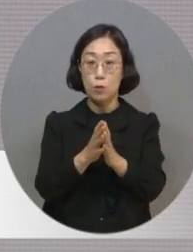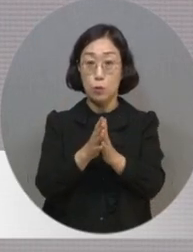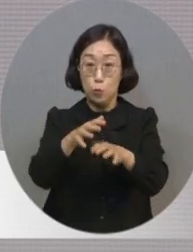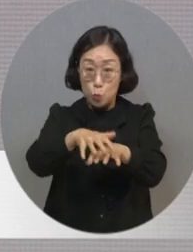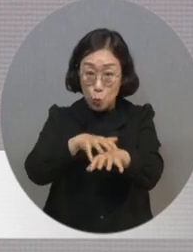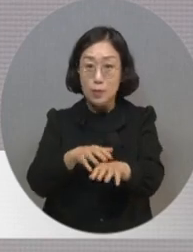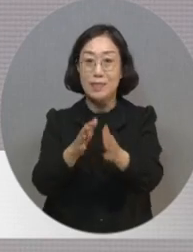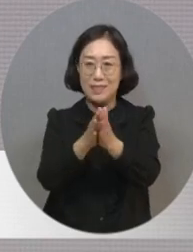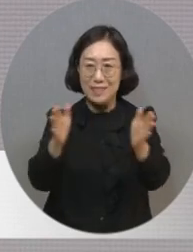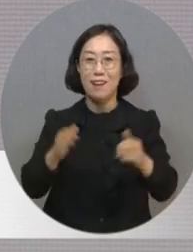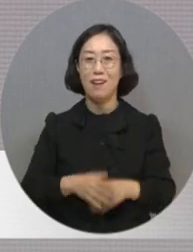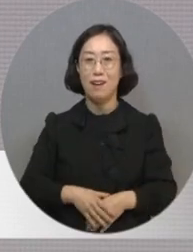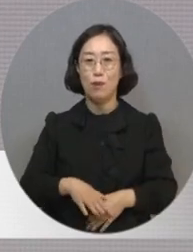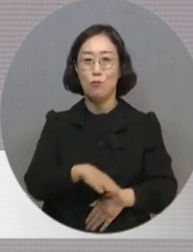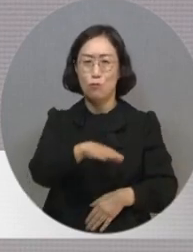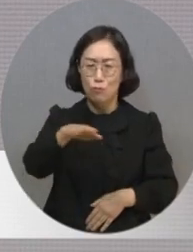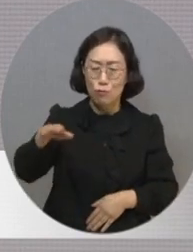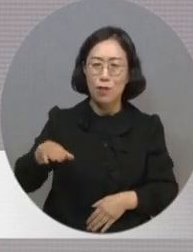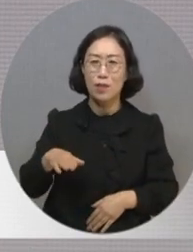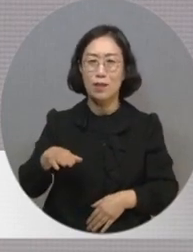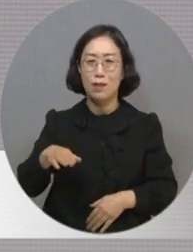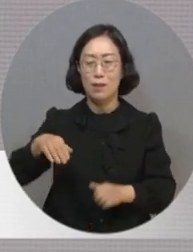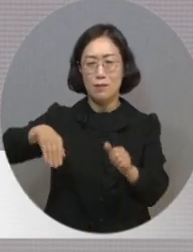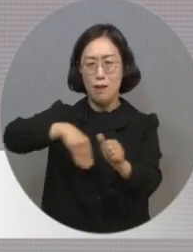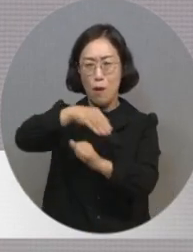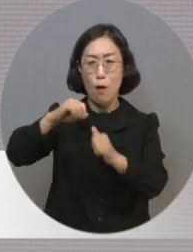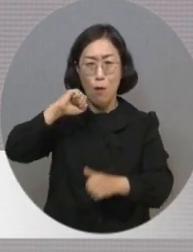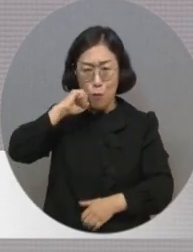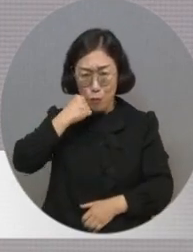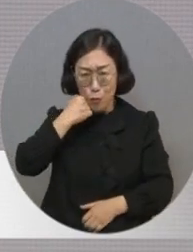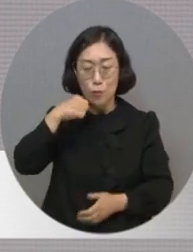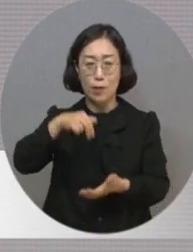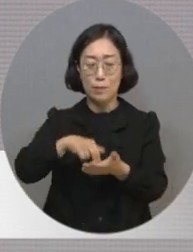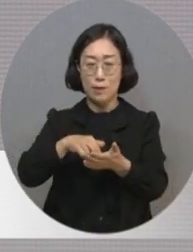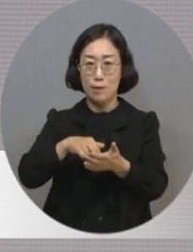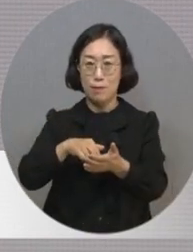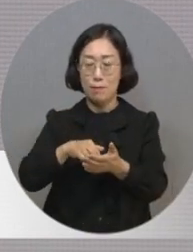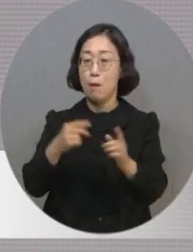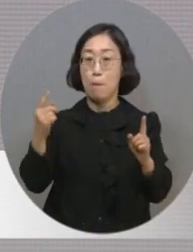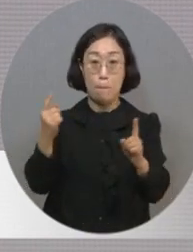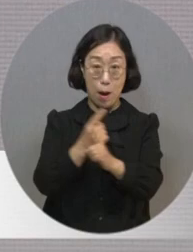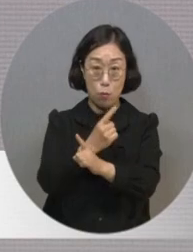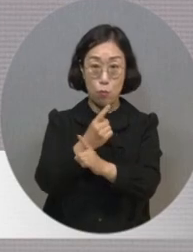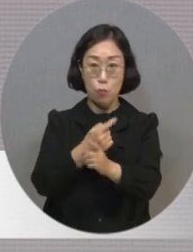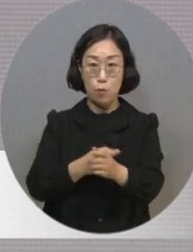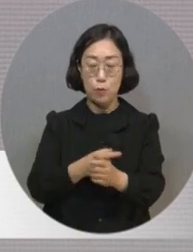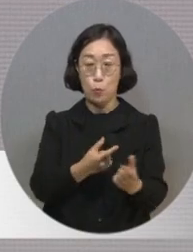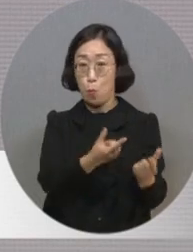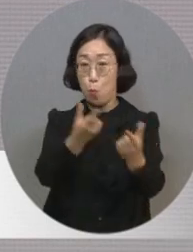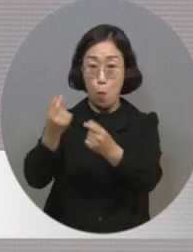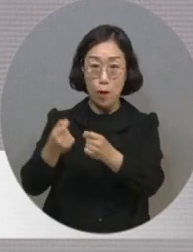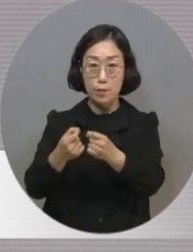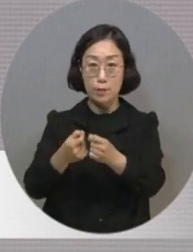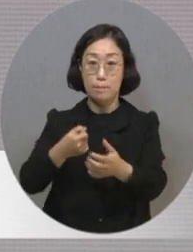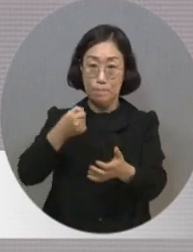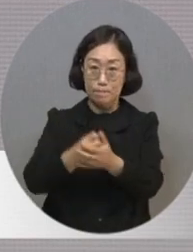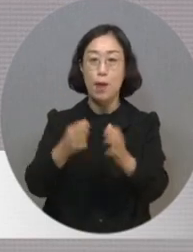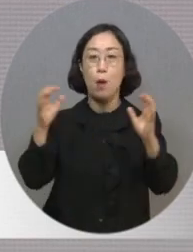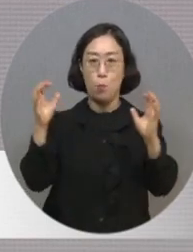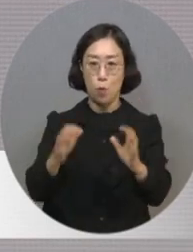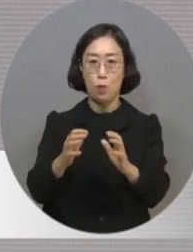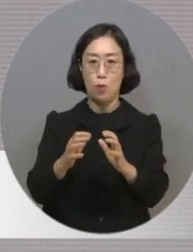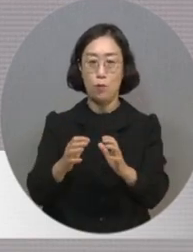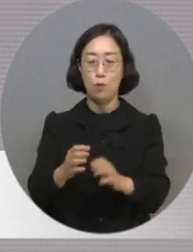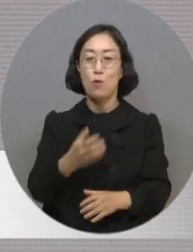경제적 약자인 우리가 이런 처지를 벗어나고자 하는데 뜻을 모아서 오늘 이야기가 생겼다고 생각합니다. 다시